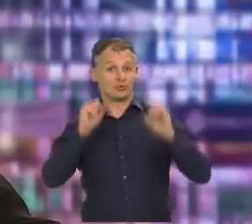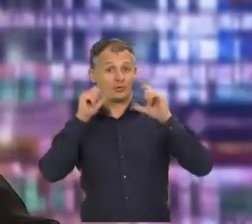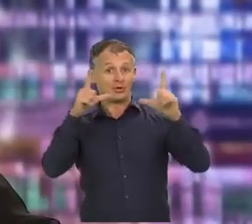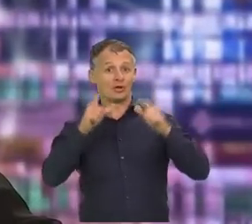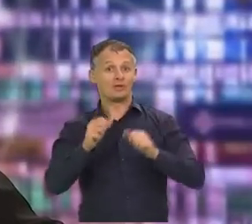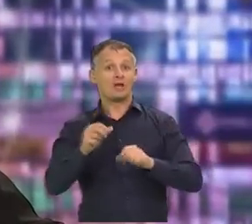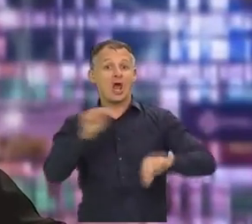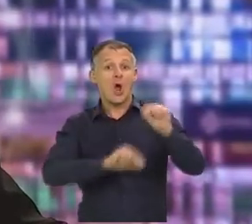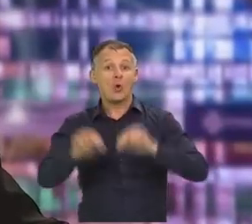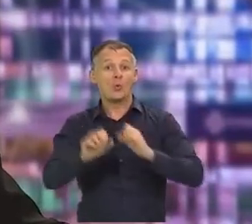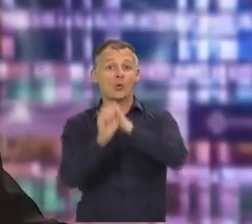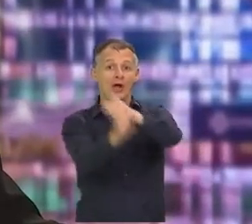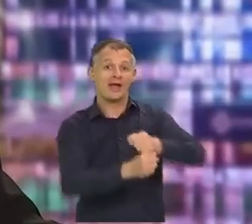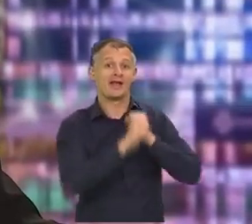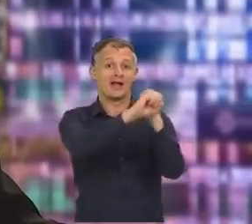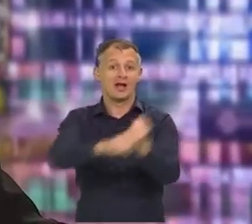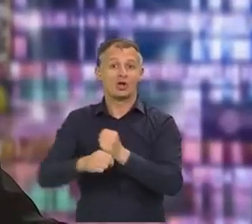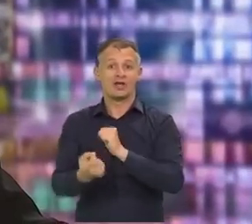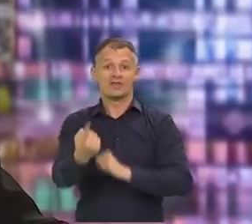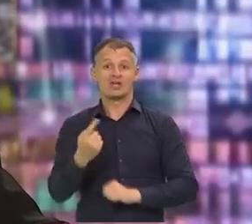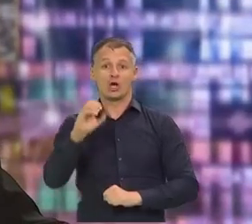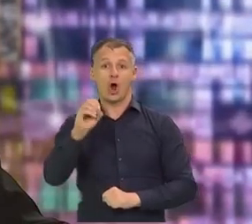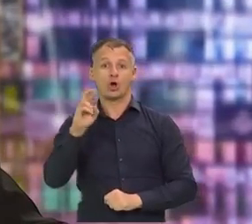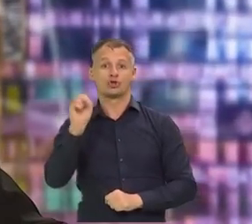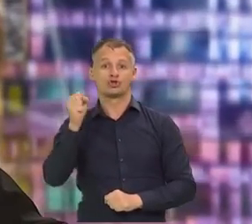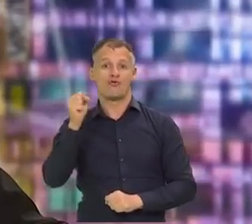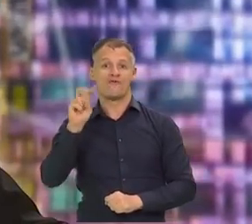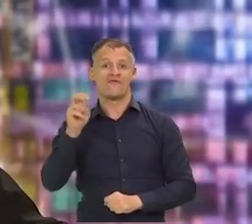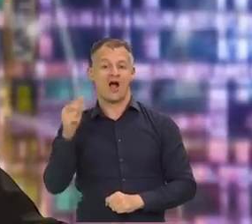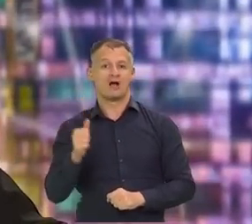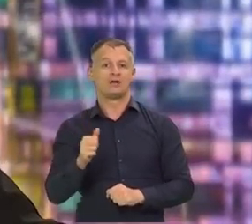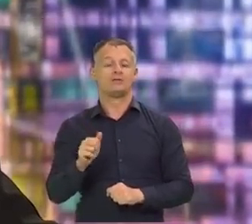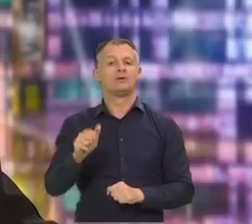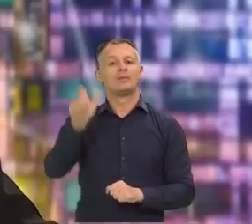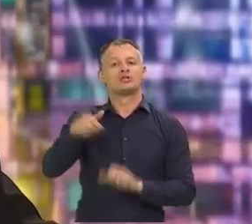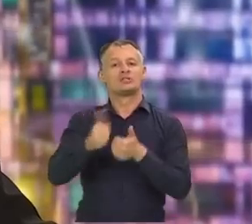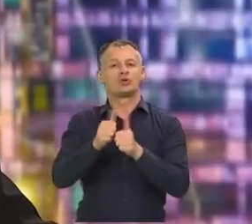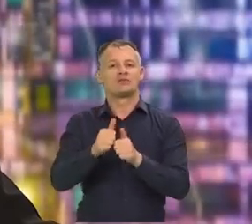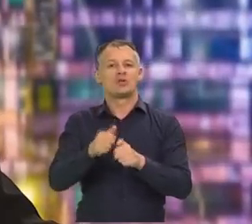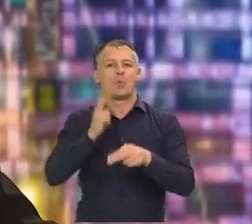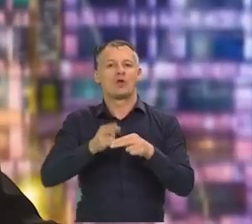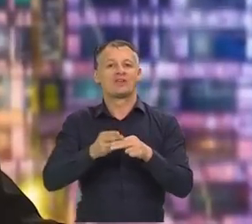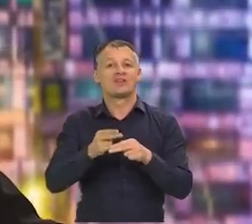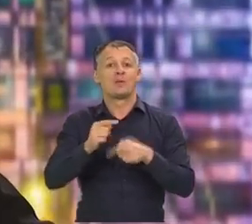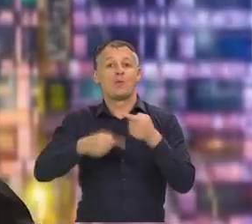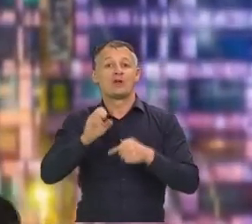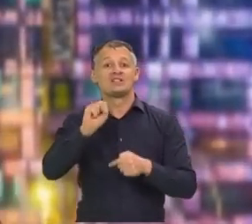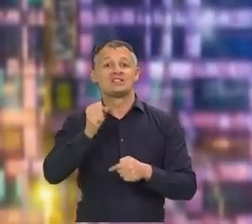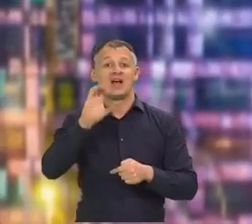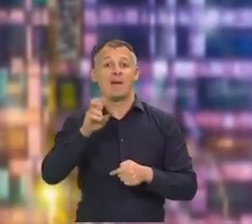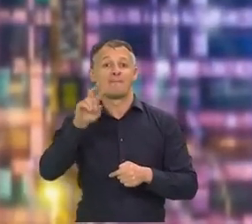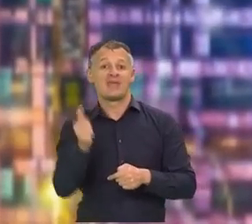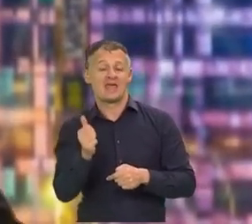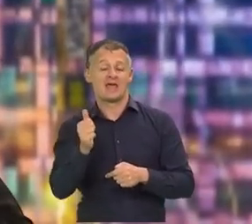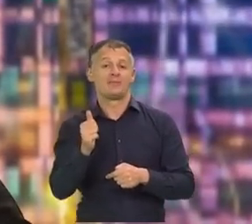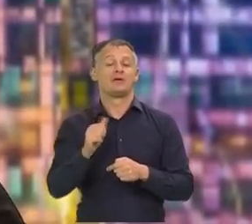Situație incredibilă la clubul de caiac canoe din Orșova. Sportivii s-au îmbolnăvit pe capete de scabie. Părinții au reclamat totul și acuză pe cei